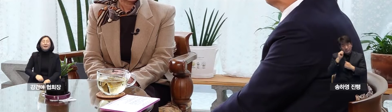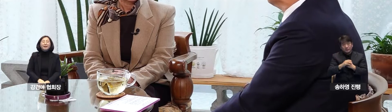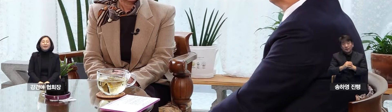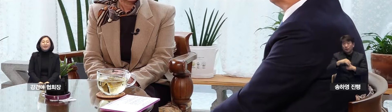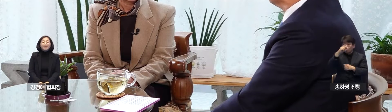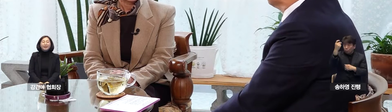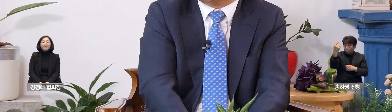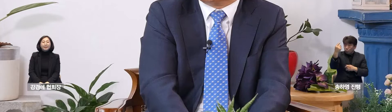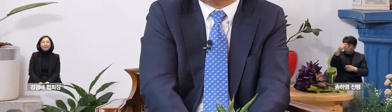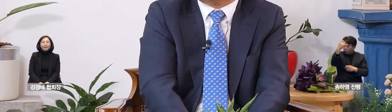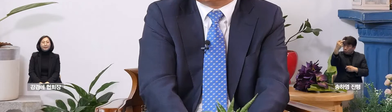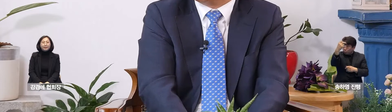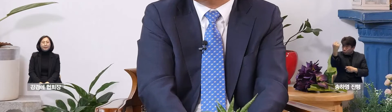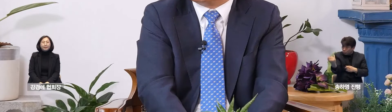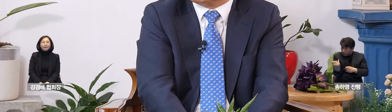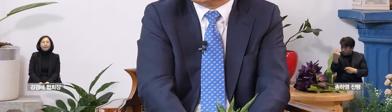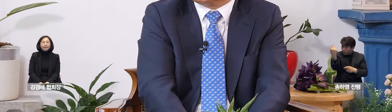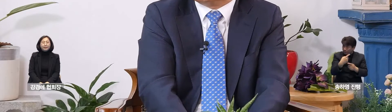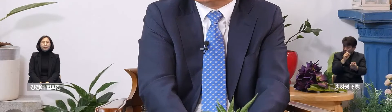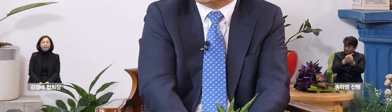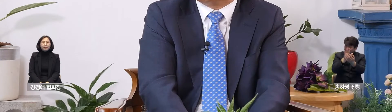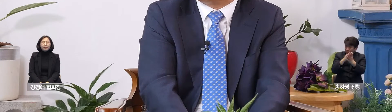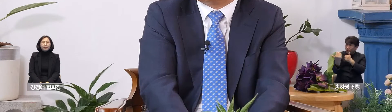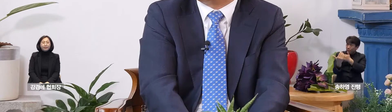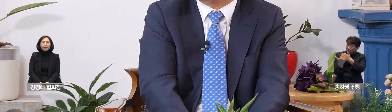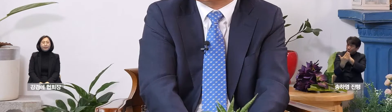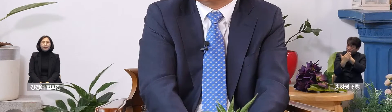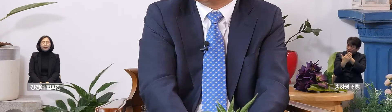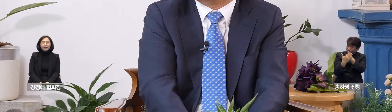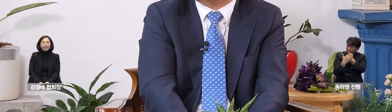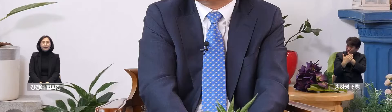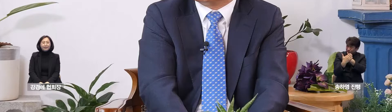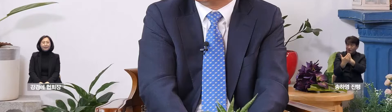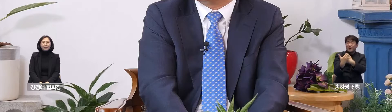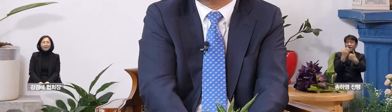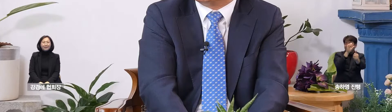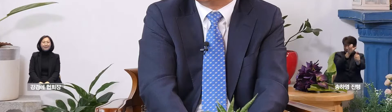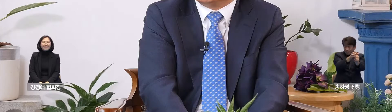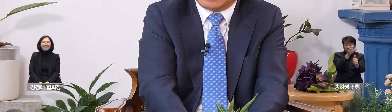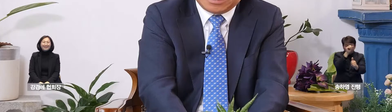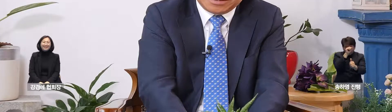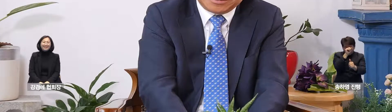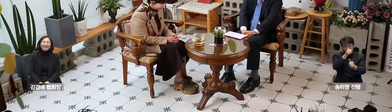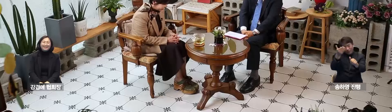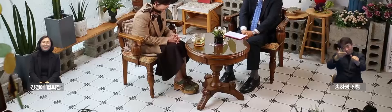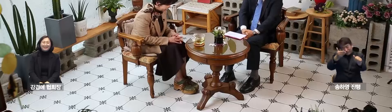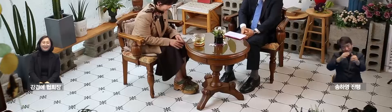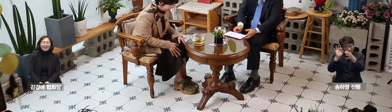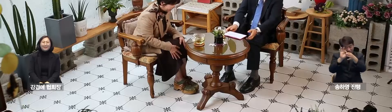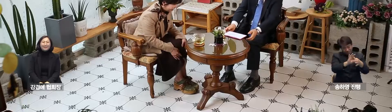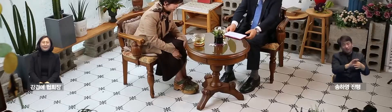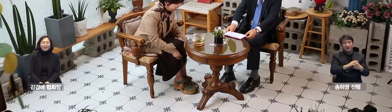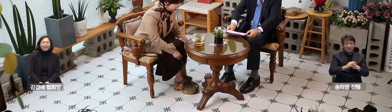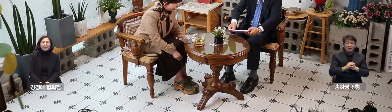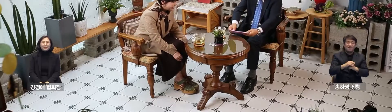동생이 좀 와서 도와주고 맡아주고 했으면 좋겠다 이렇게 자꾸 권하셨고 알았습니다.